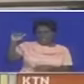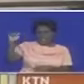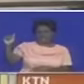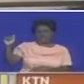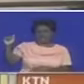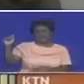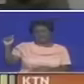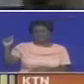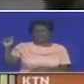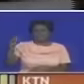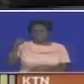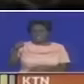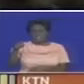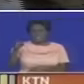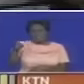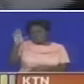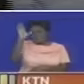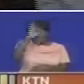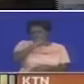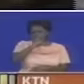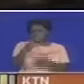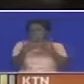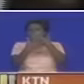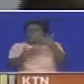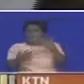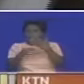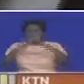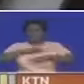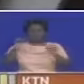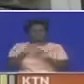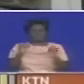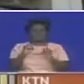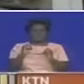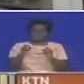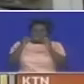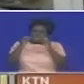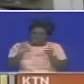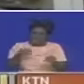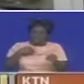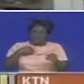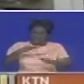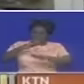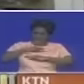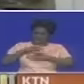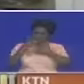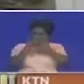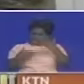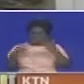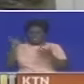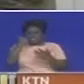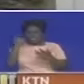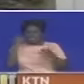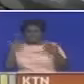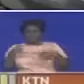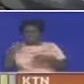Siaya kutokana na uhaba wa damu, na hivyo basi kuzua swala tete iwapo kuna damu ya kutosha kutibu wagonjwa